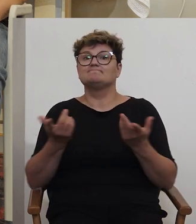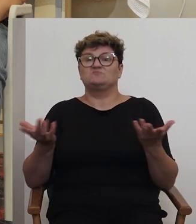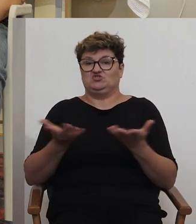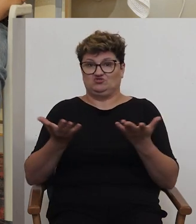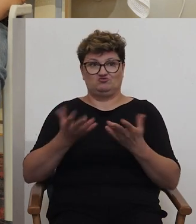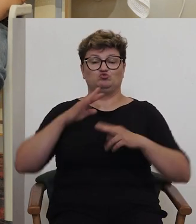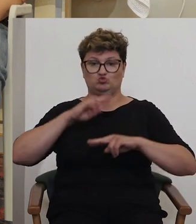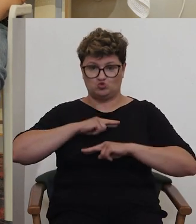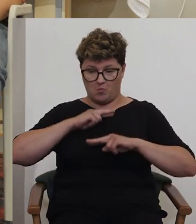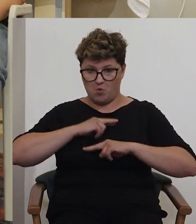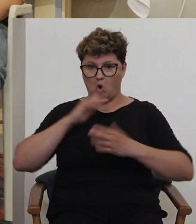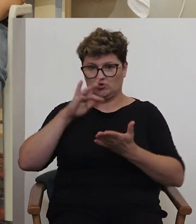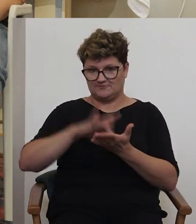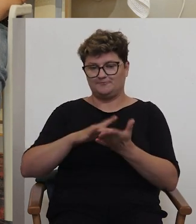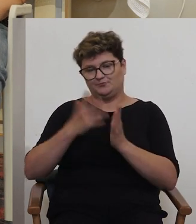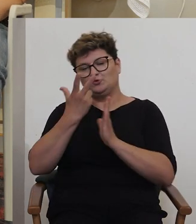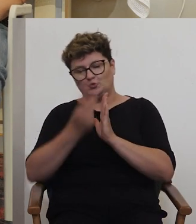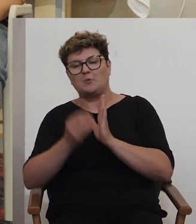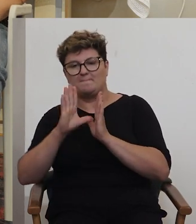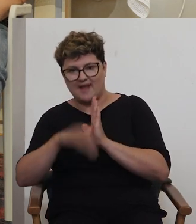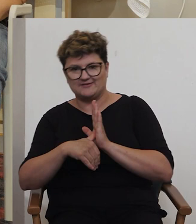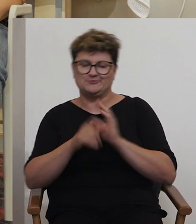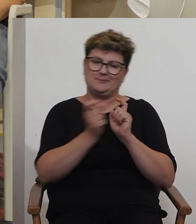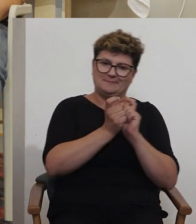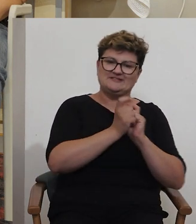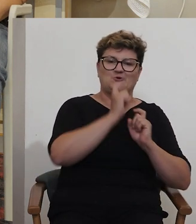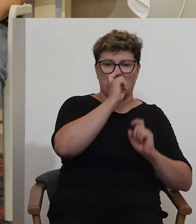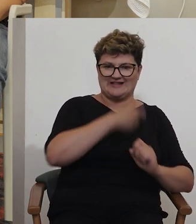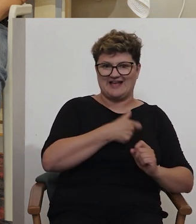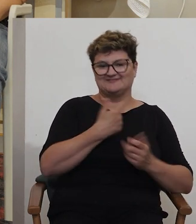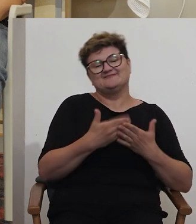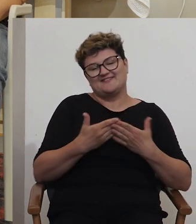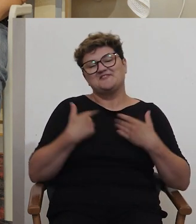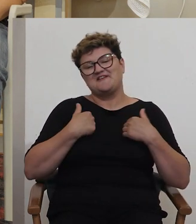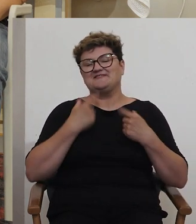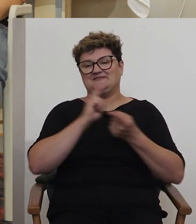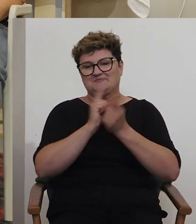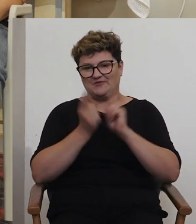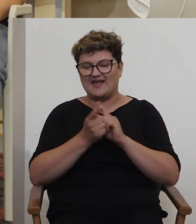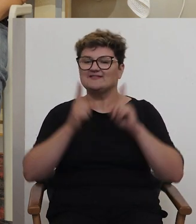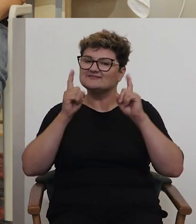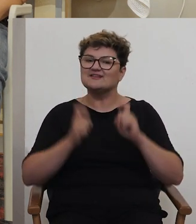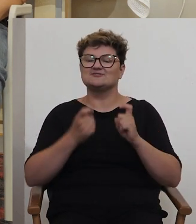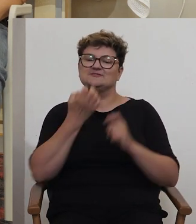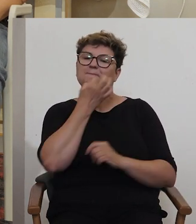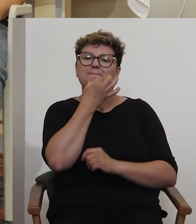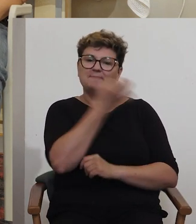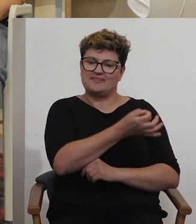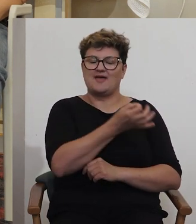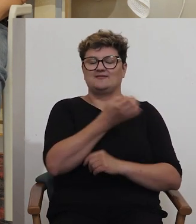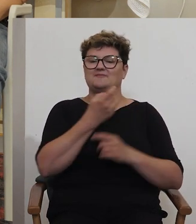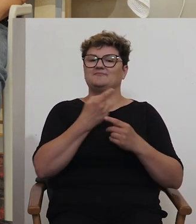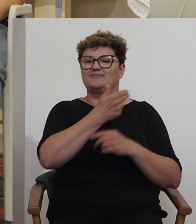w Sopocie, który jest częścią Trójmiasta i leży obok Gdańska, to zaczęłabym nasze spotkanie od pytania o